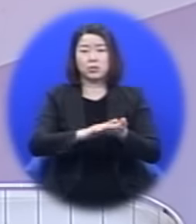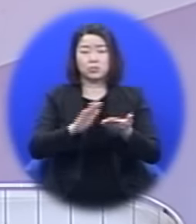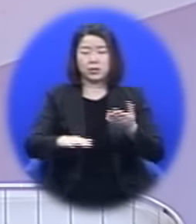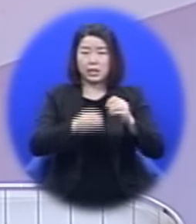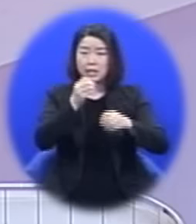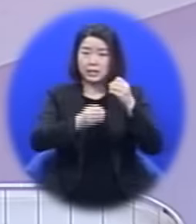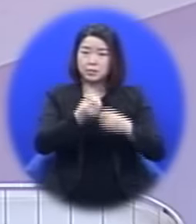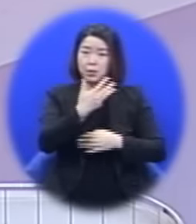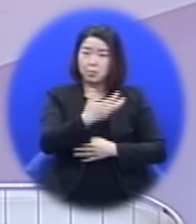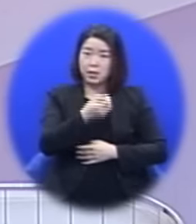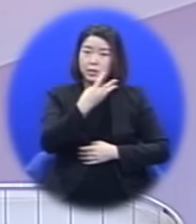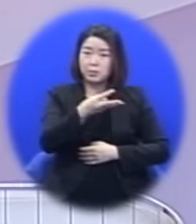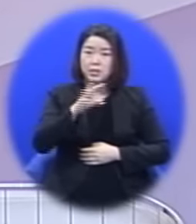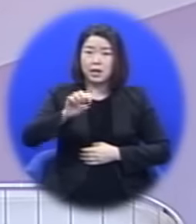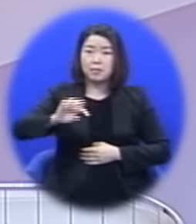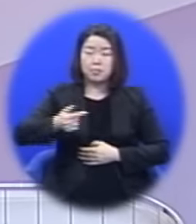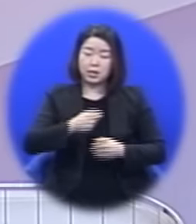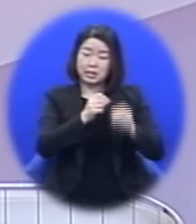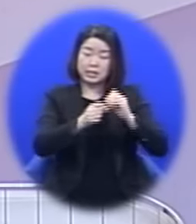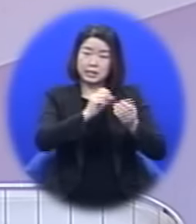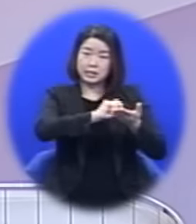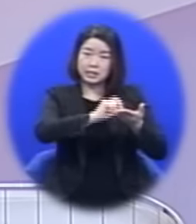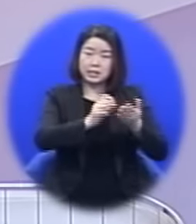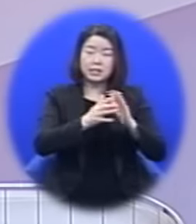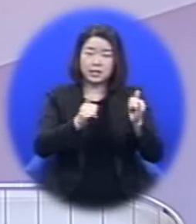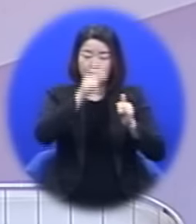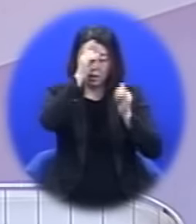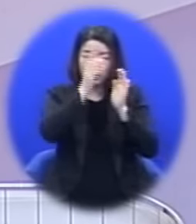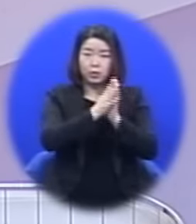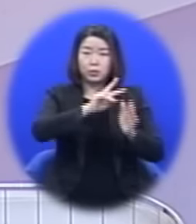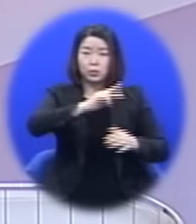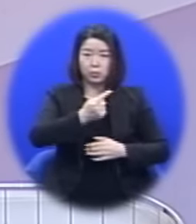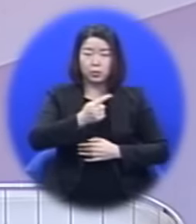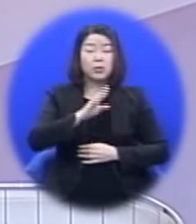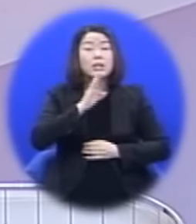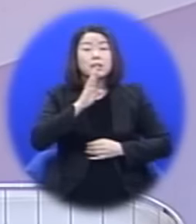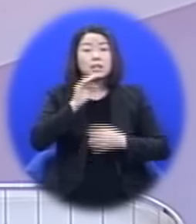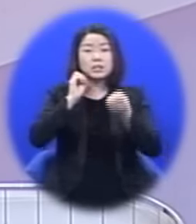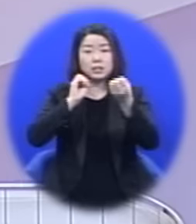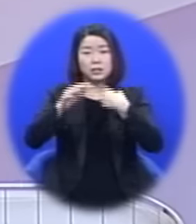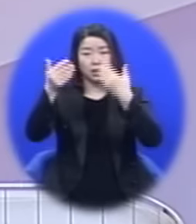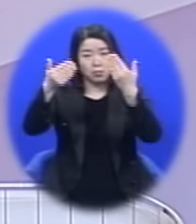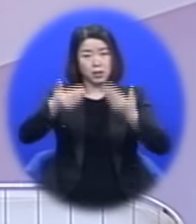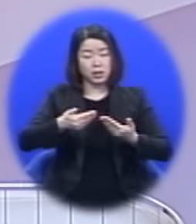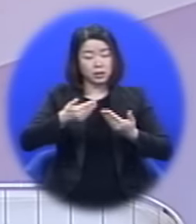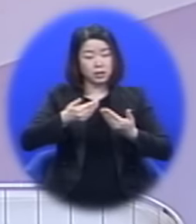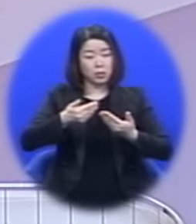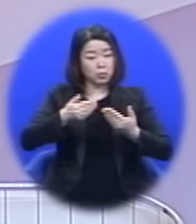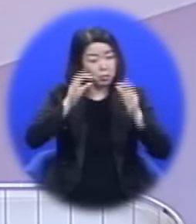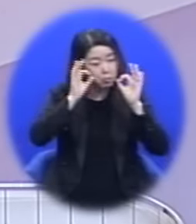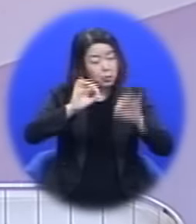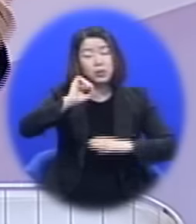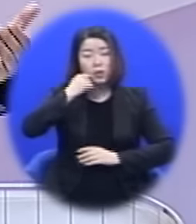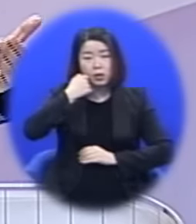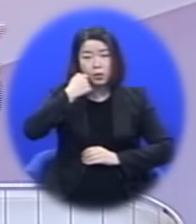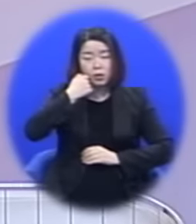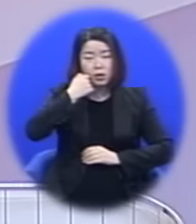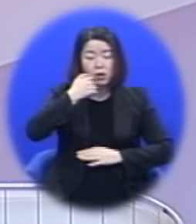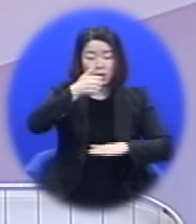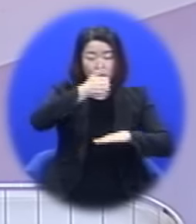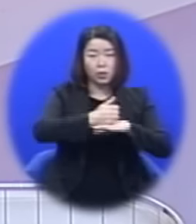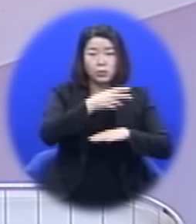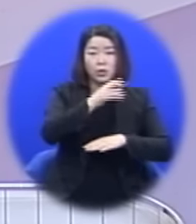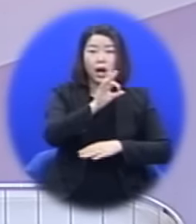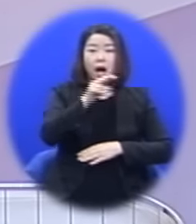시편 83편 이 기자의 기도도 사실은 응답 받았다고 보기가 어렵습니다. 결국은 아수르에게